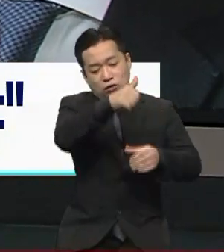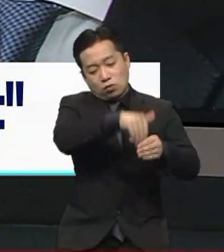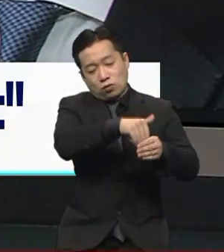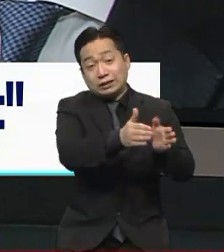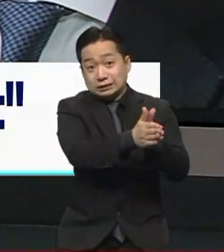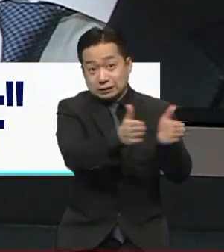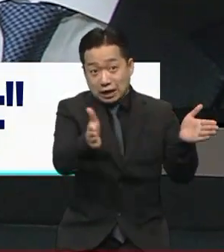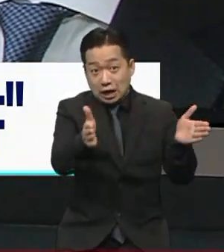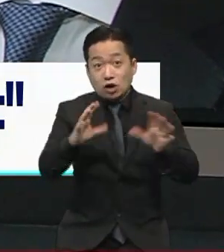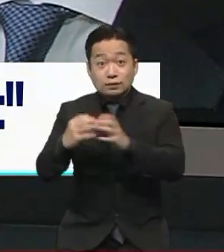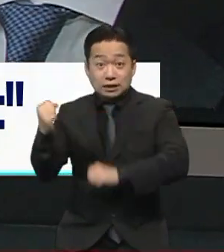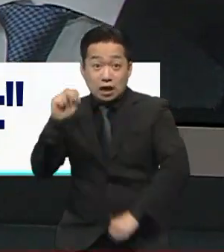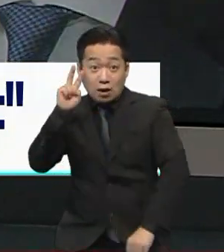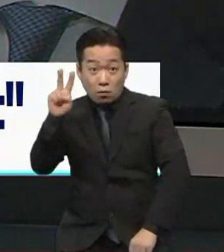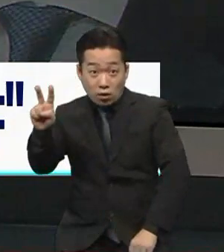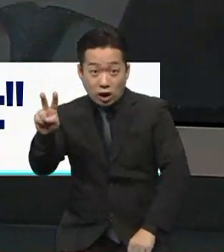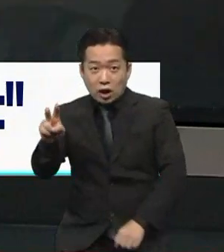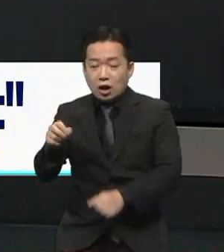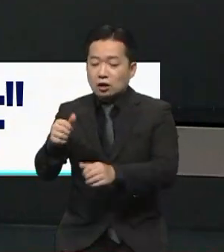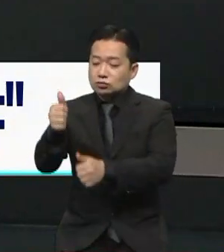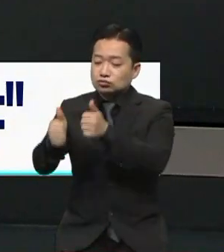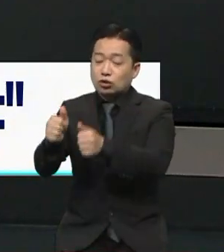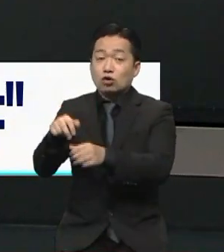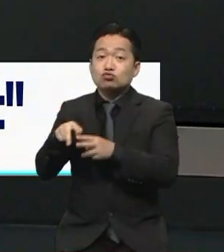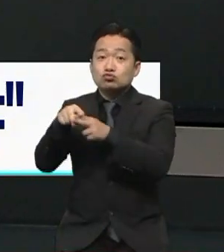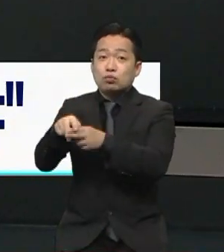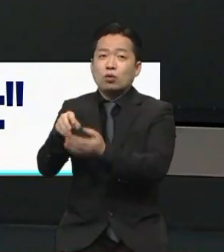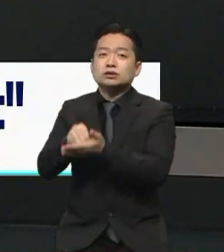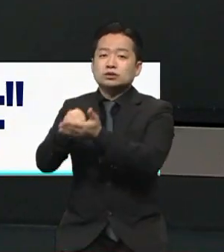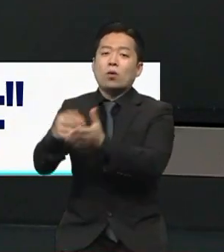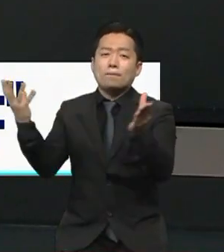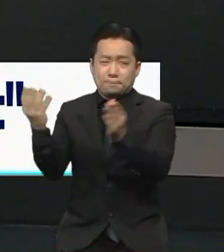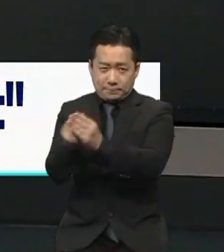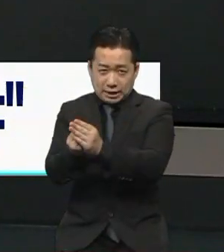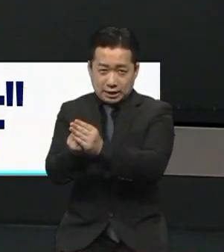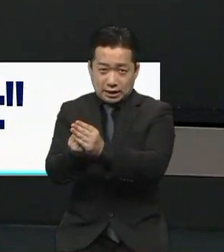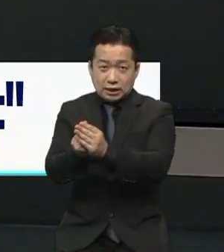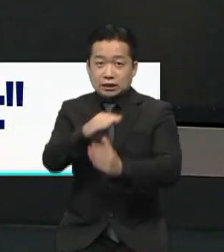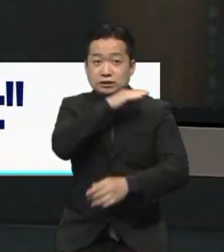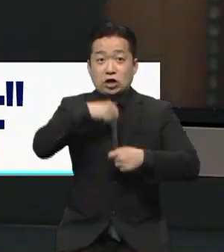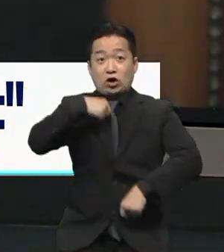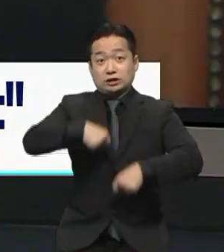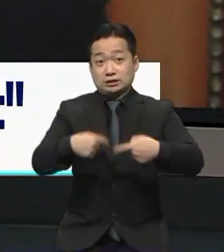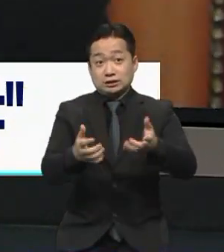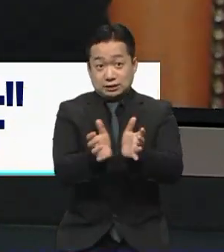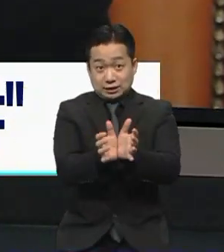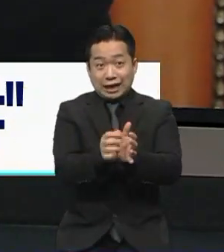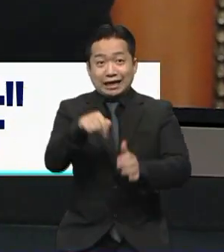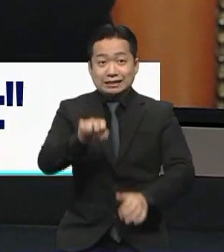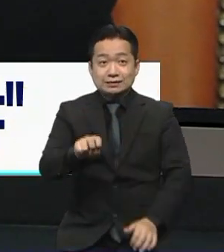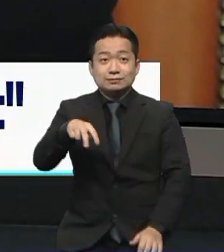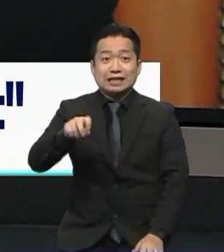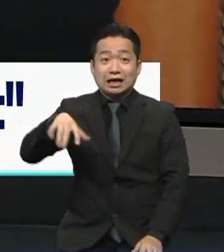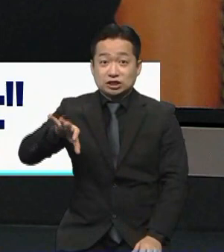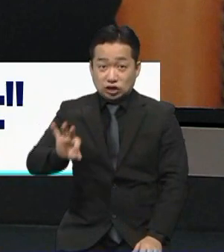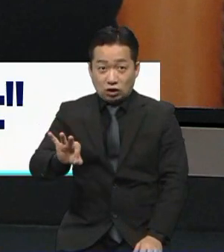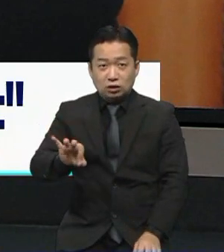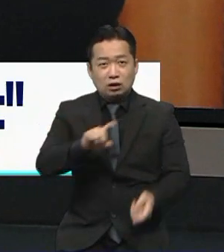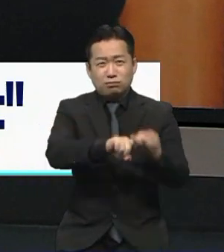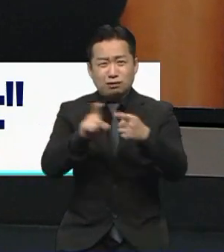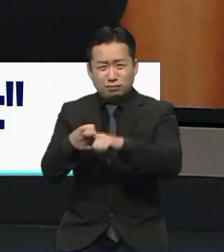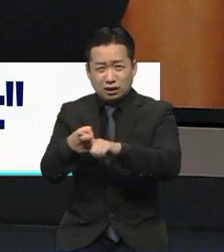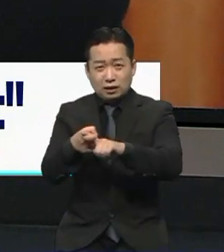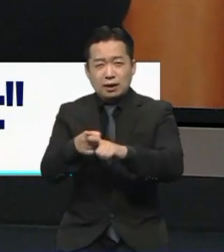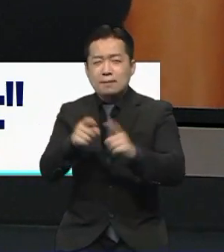들어가고 국민의힘은 모레 경선 후보 등록을 마감합니다. 정의당에선 심상정 의원이 양당 체제